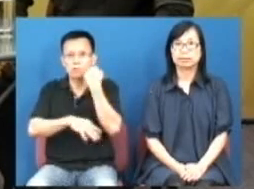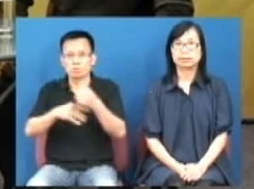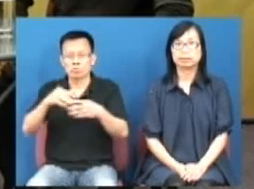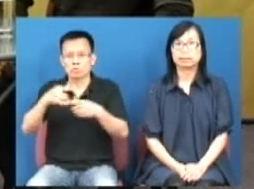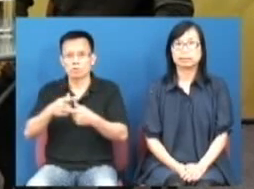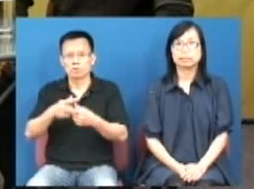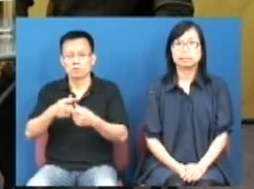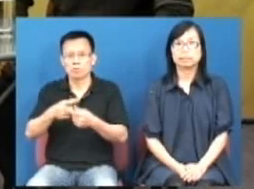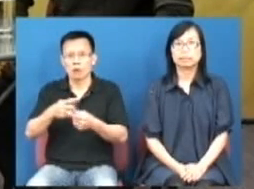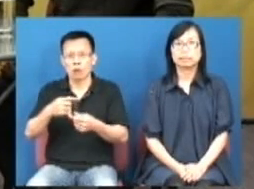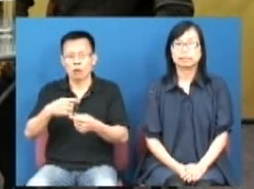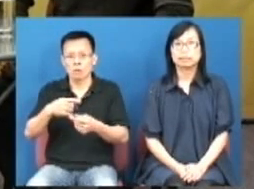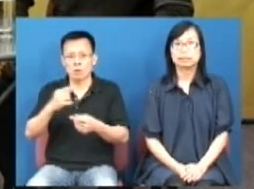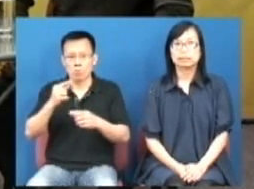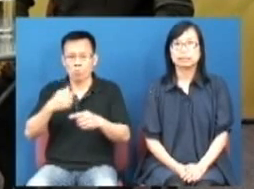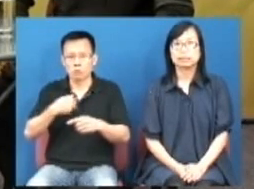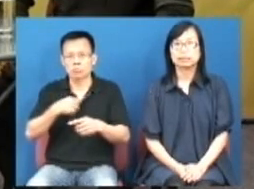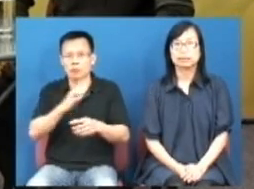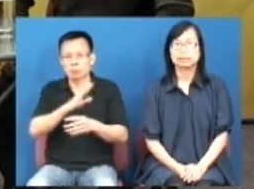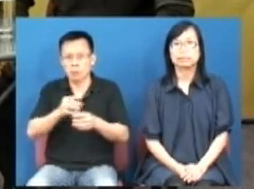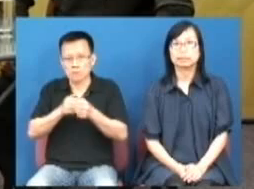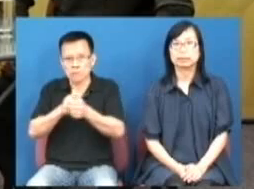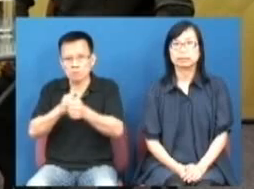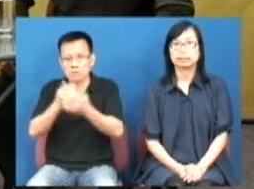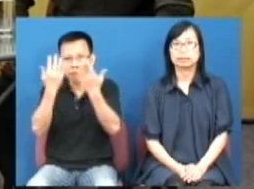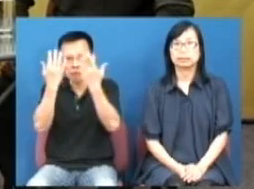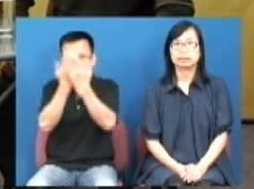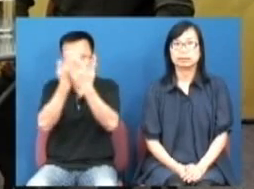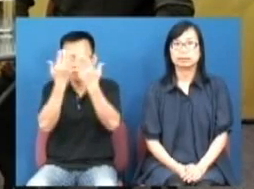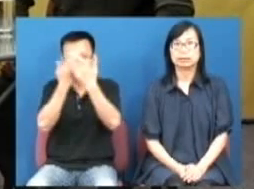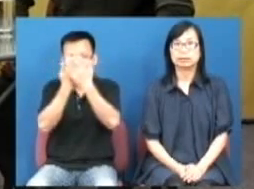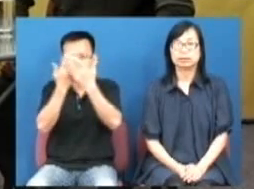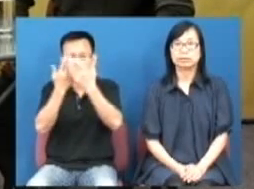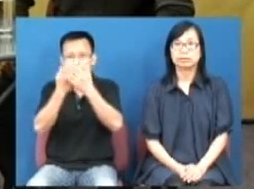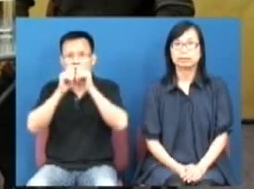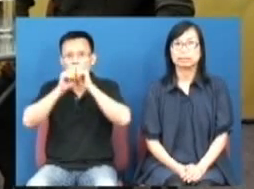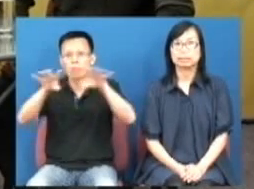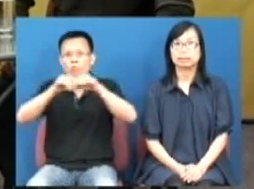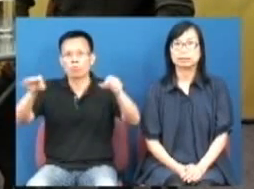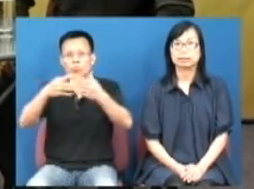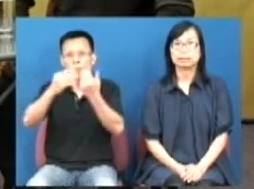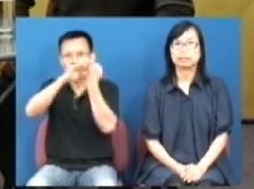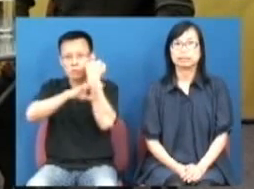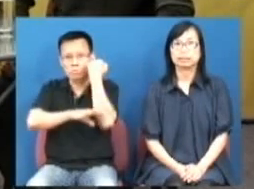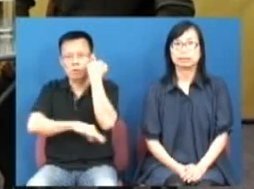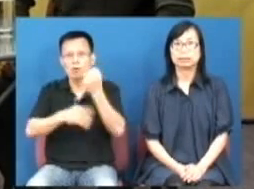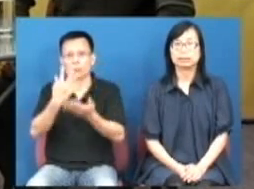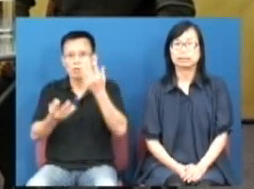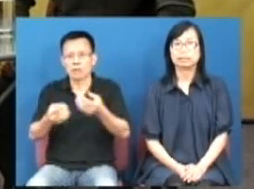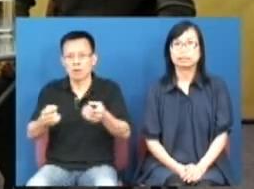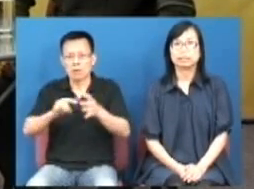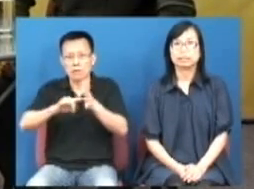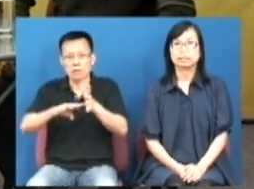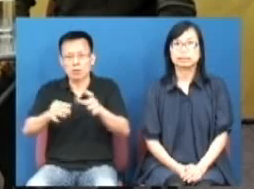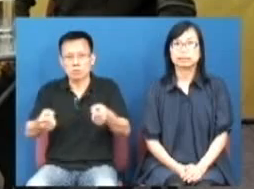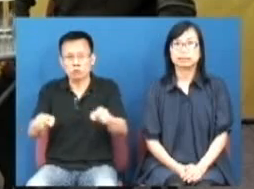係唔係根據呢個係電視嘅係嗰啲叫廣播條例。或者呢個電信條例發牌的